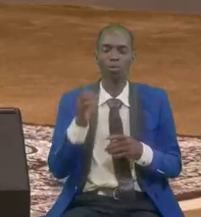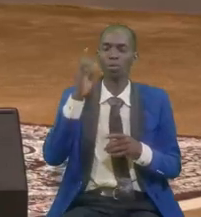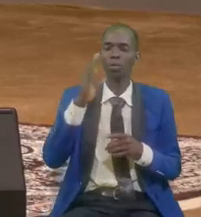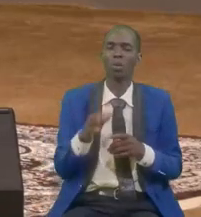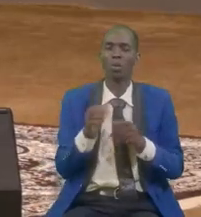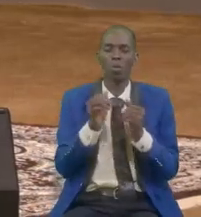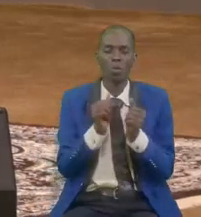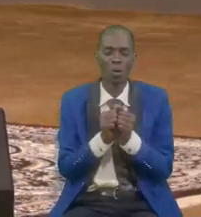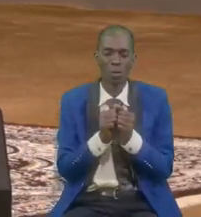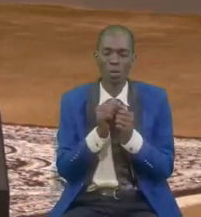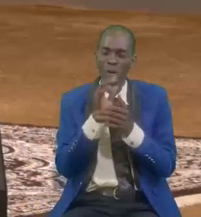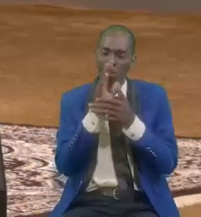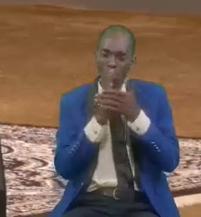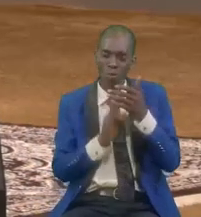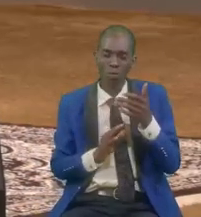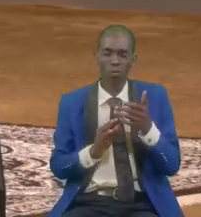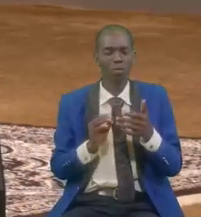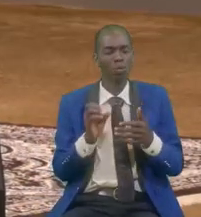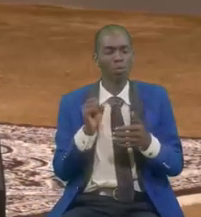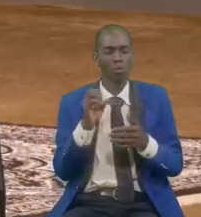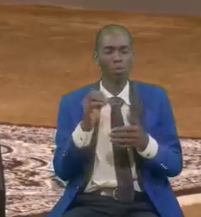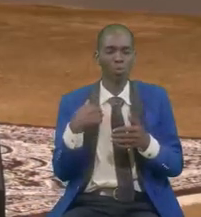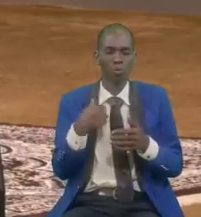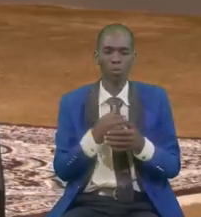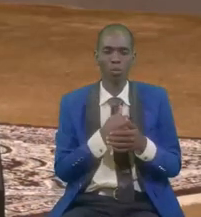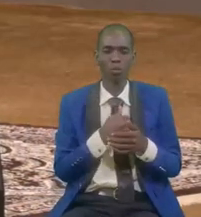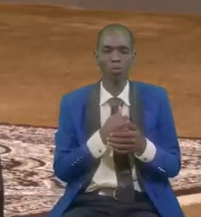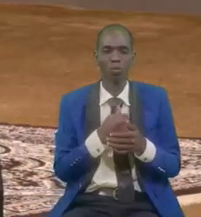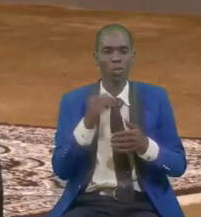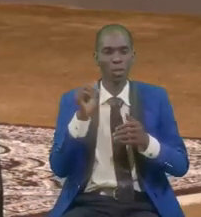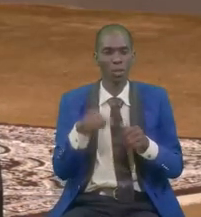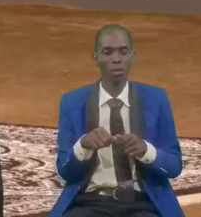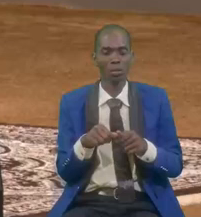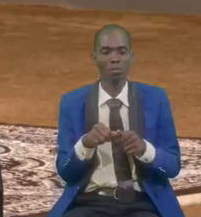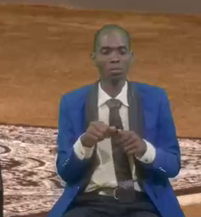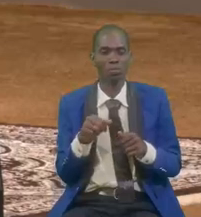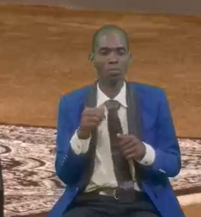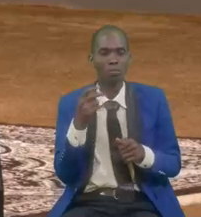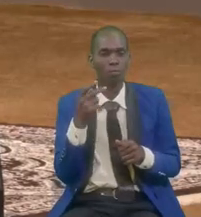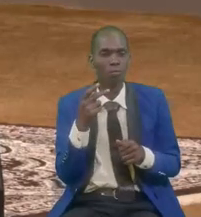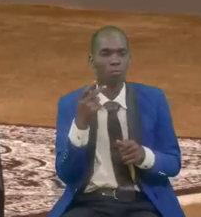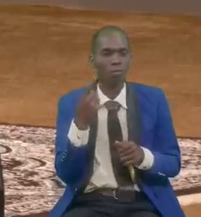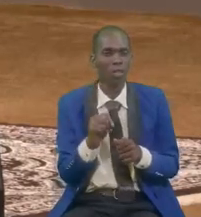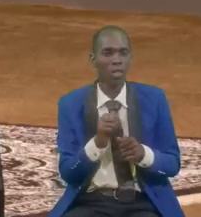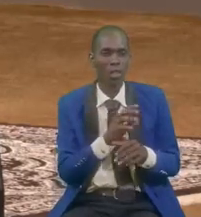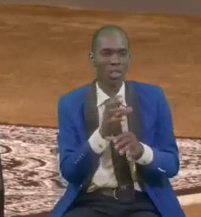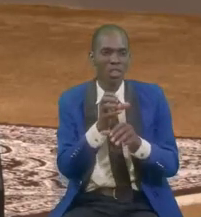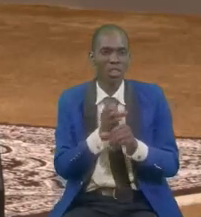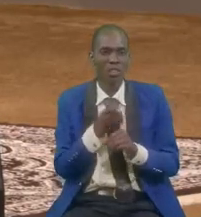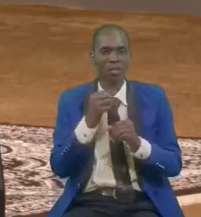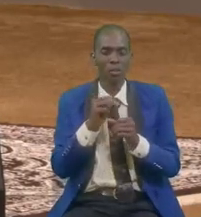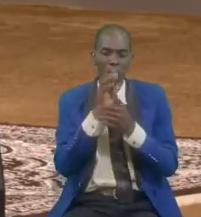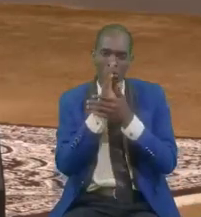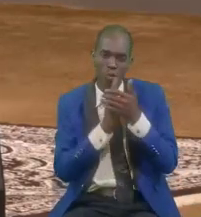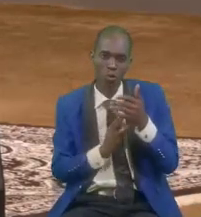côté afin de pouvoir recevoir avec douceur la parole qui a été plantée